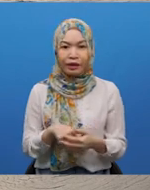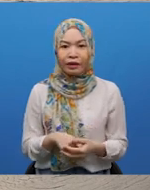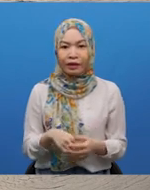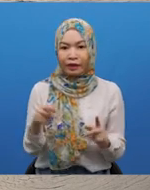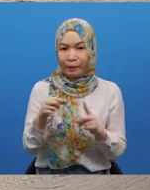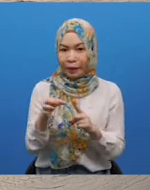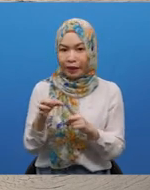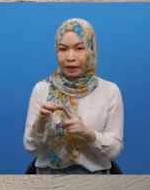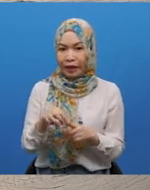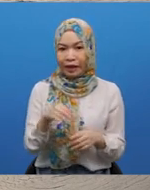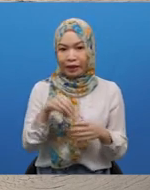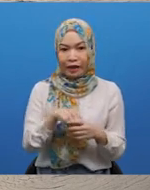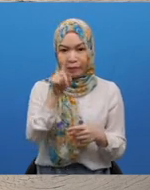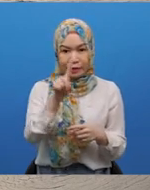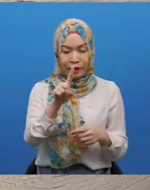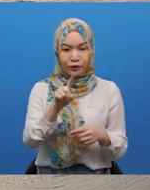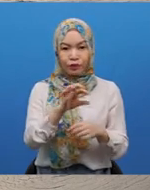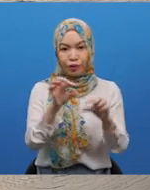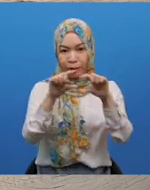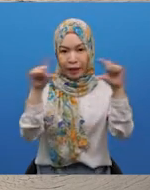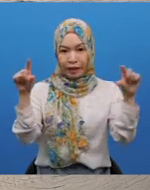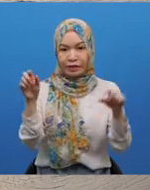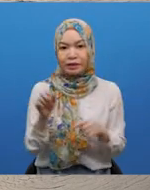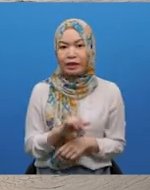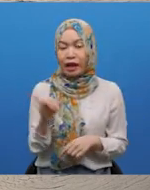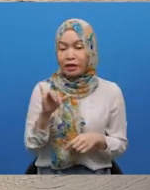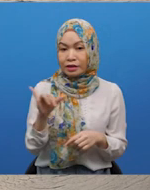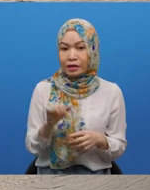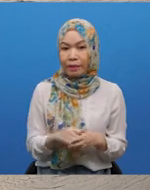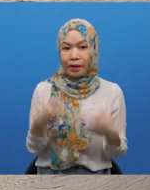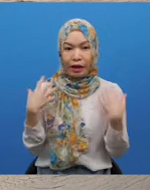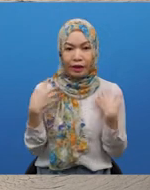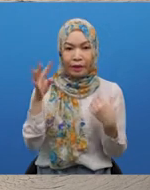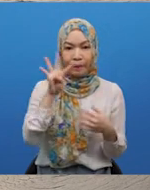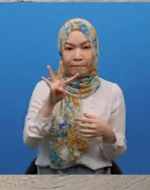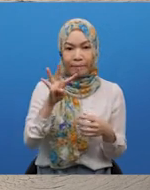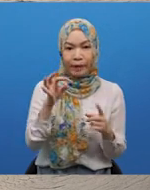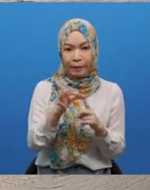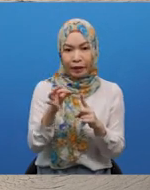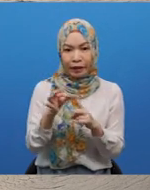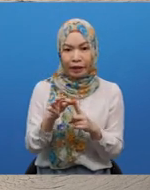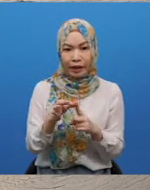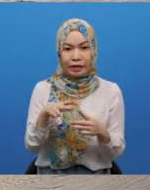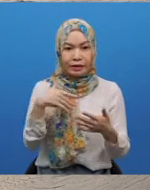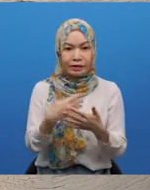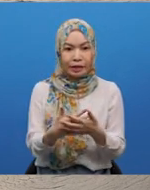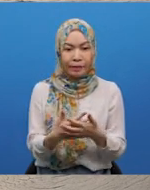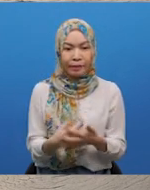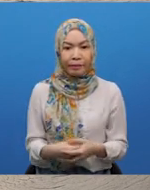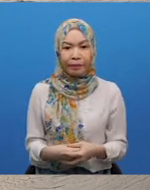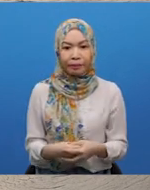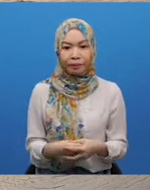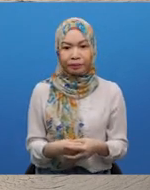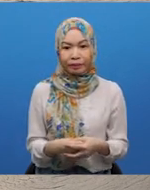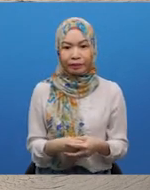sama, iaitu 4 perkataan dan 8 hingga 12 suku kata dalam